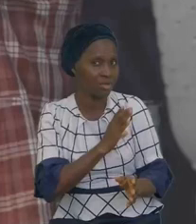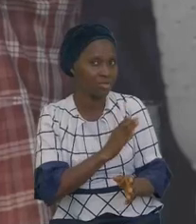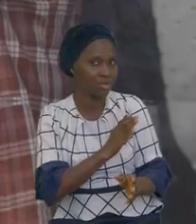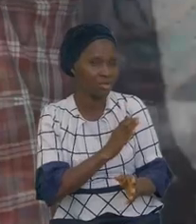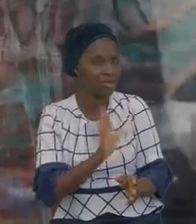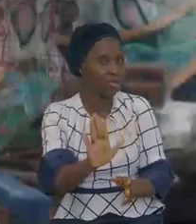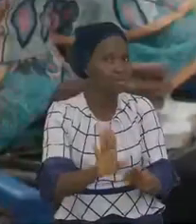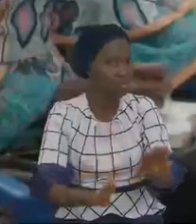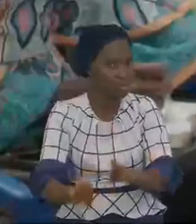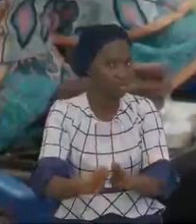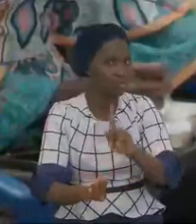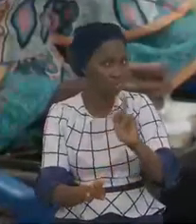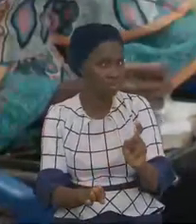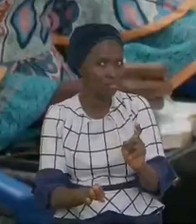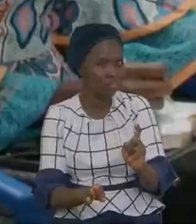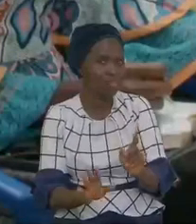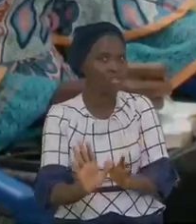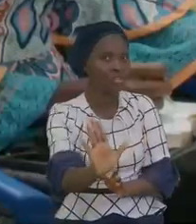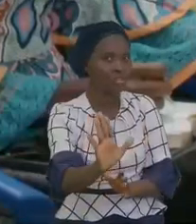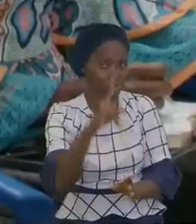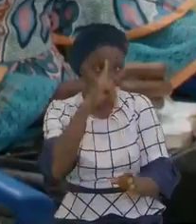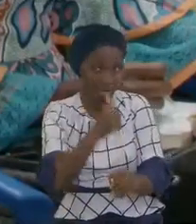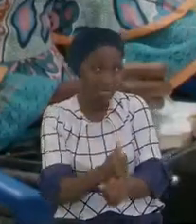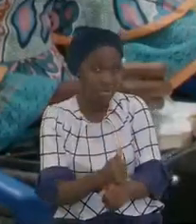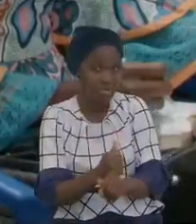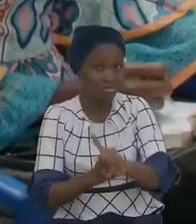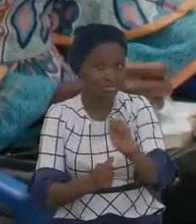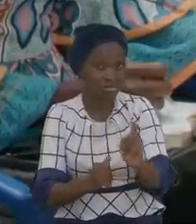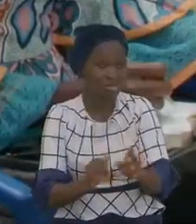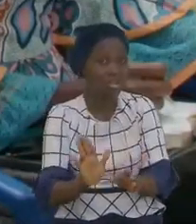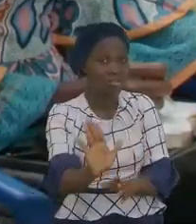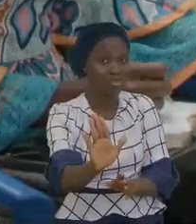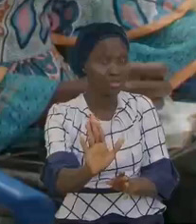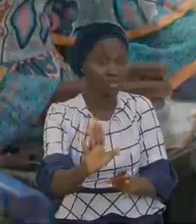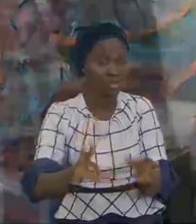habitudes, ta spiritualité, tes réalisations,